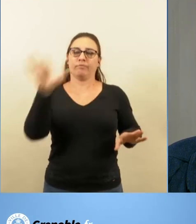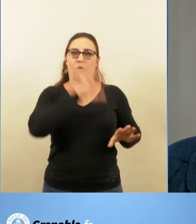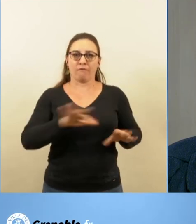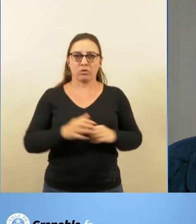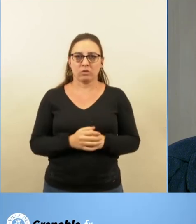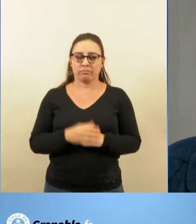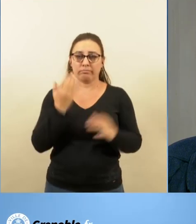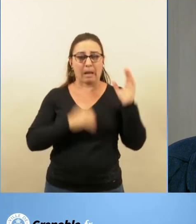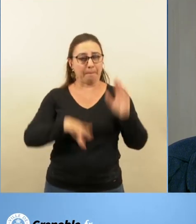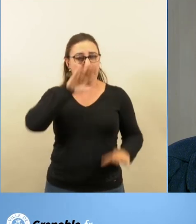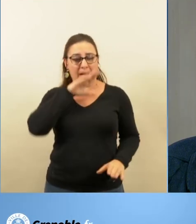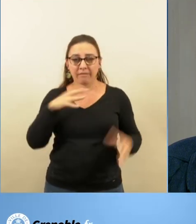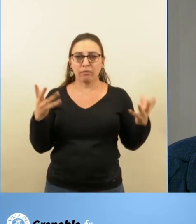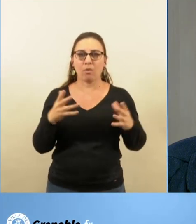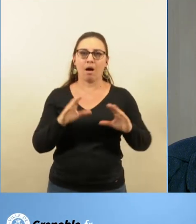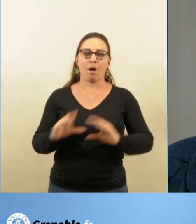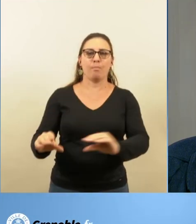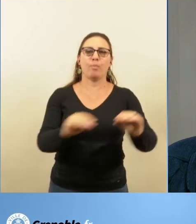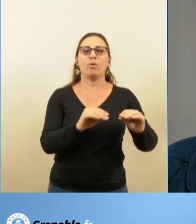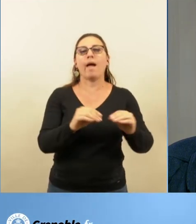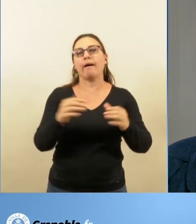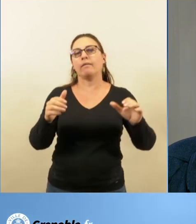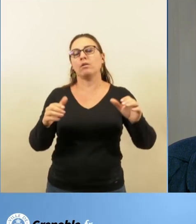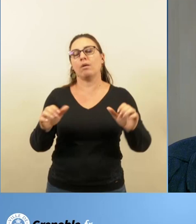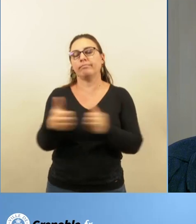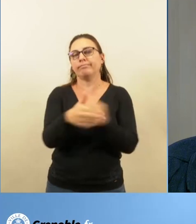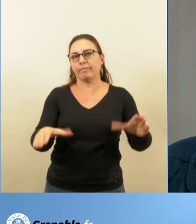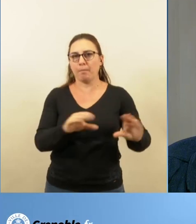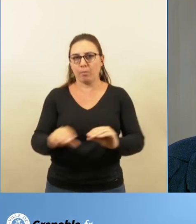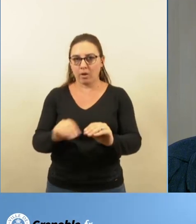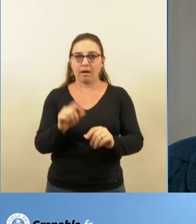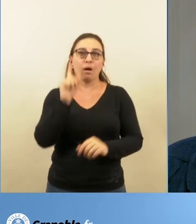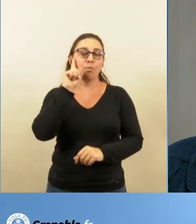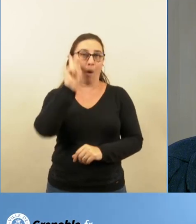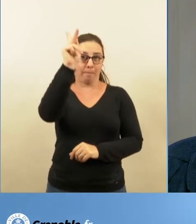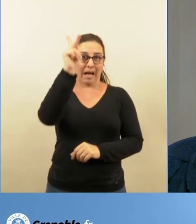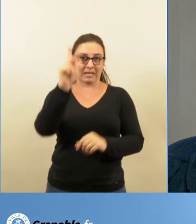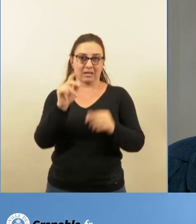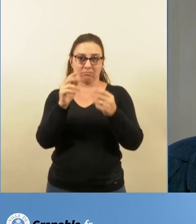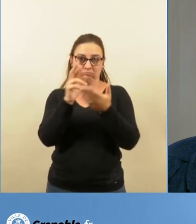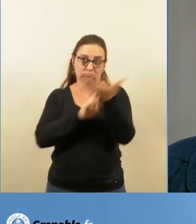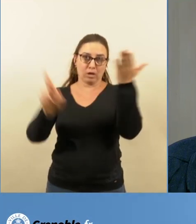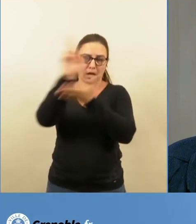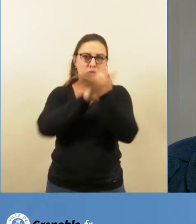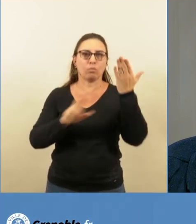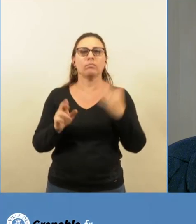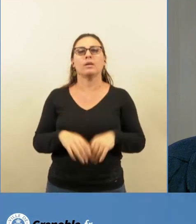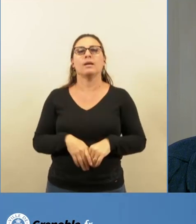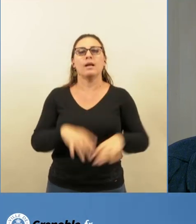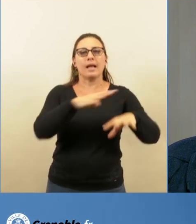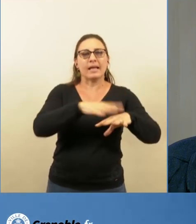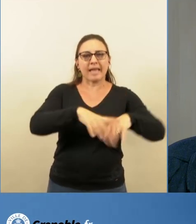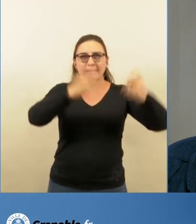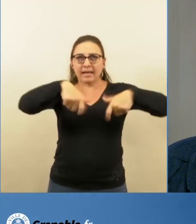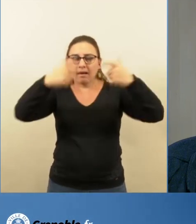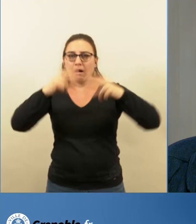double peine pour les enfants des classes populaires puisque les auteurs le rappellent sur la base du CAS parisien je les cite bien que l'ensemble des quartiers soit exposés à la